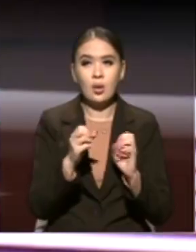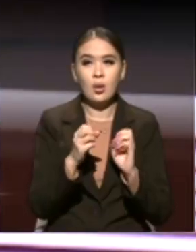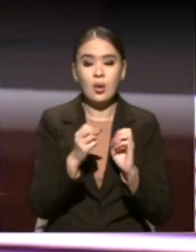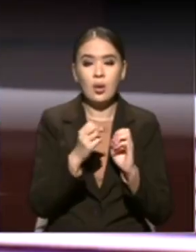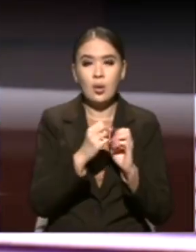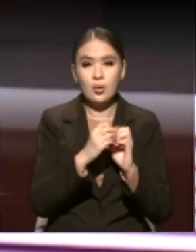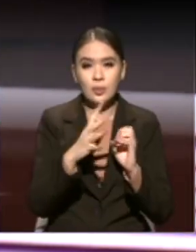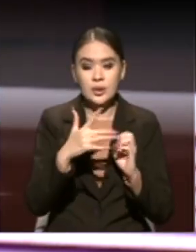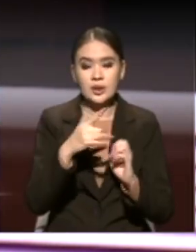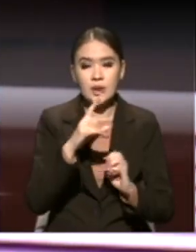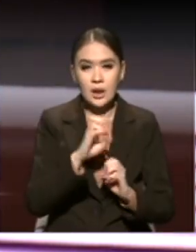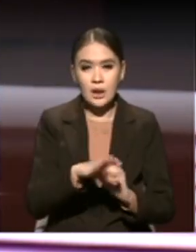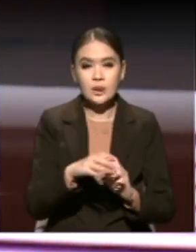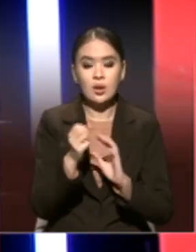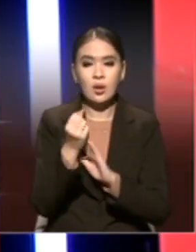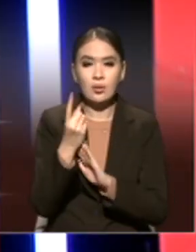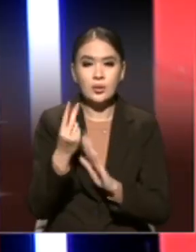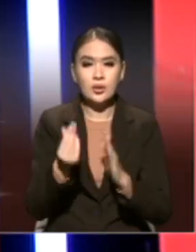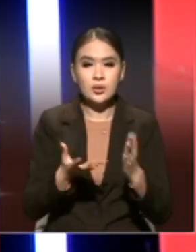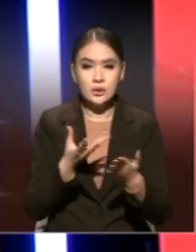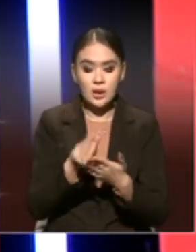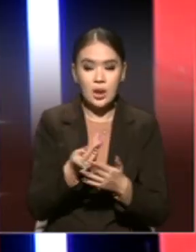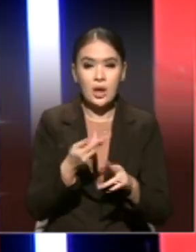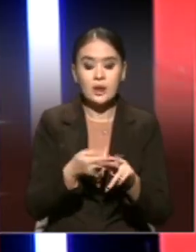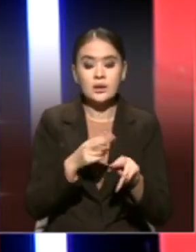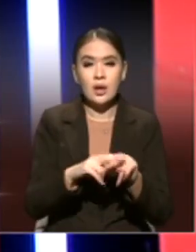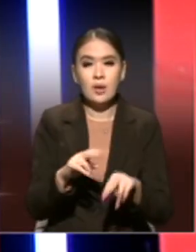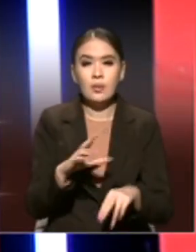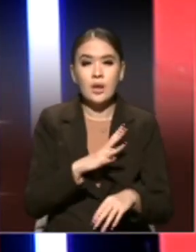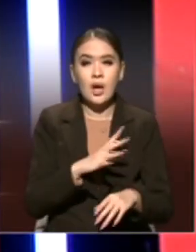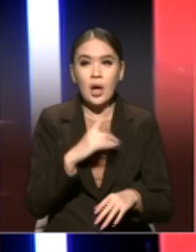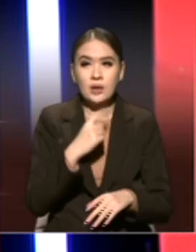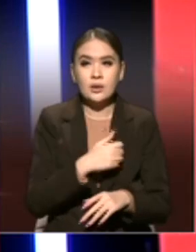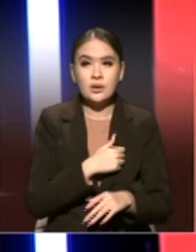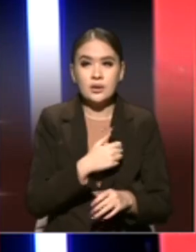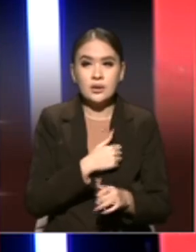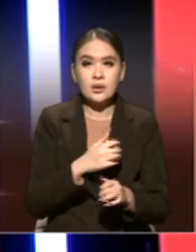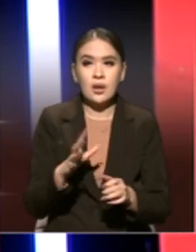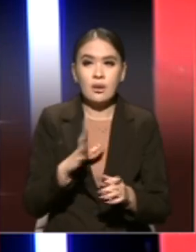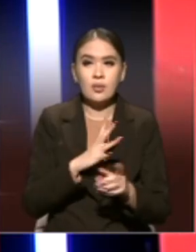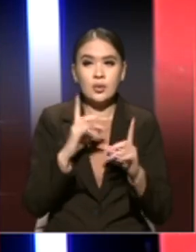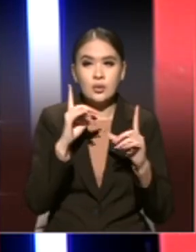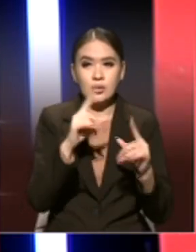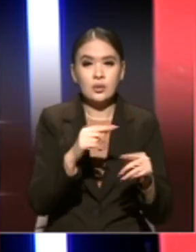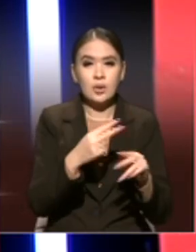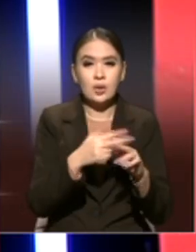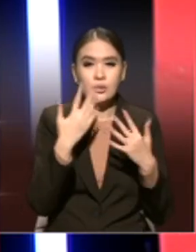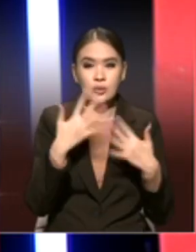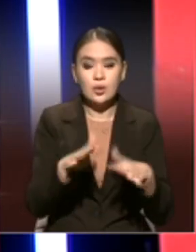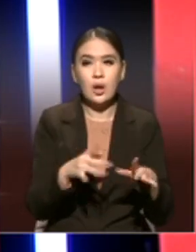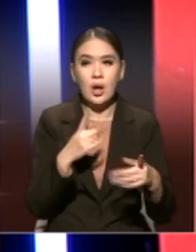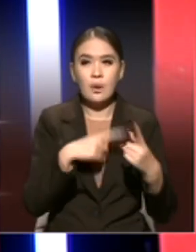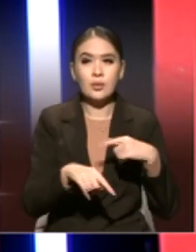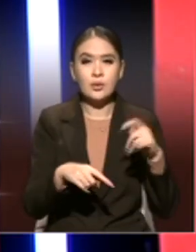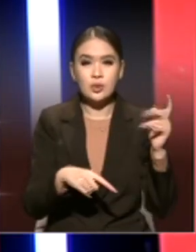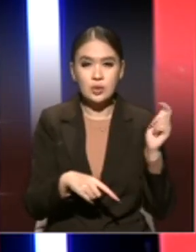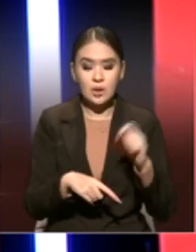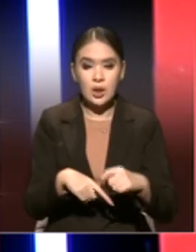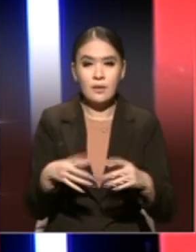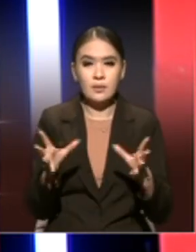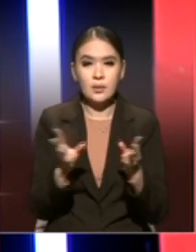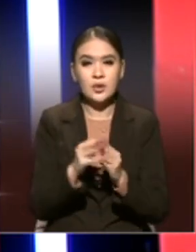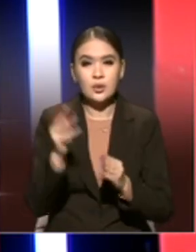11 ақылы. Бірақ енді ойлап көріңізші, әскерге барып келген азамат сіздің қасыңызда бірге отыр. Өмір көрген, ол да бір әнді былай қараған